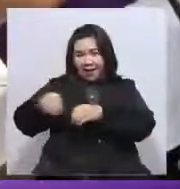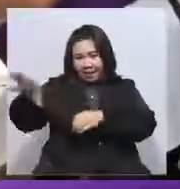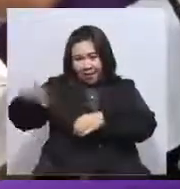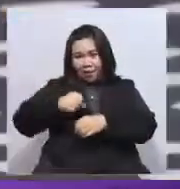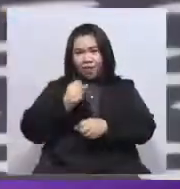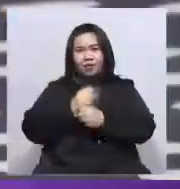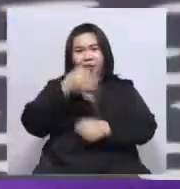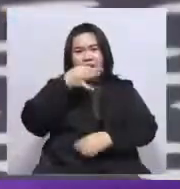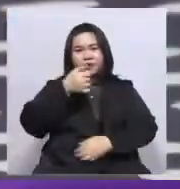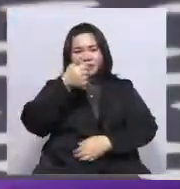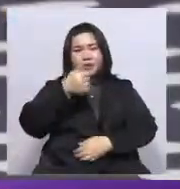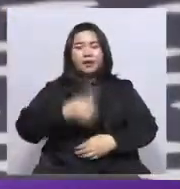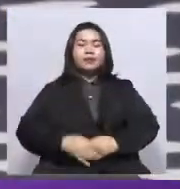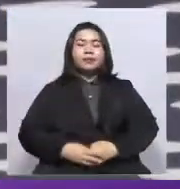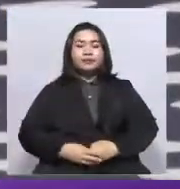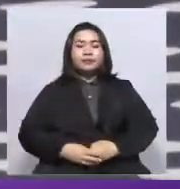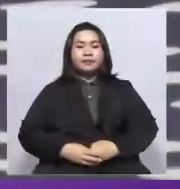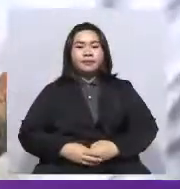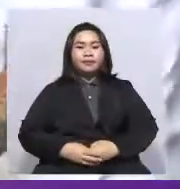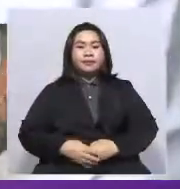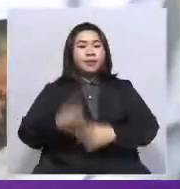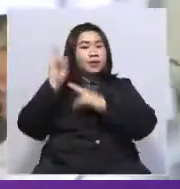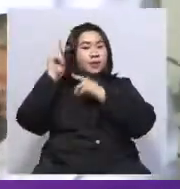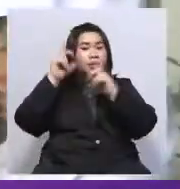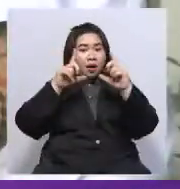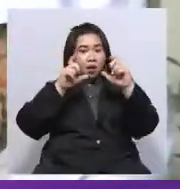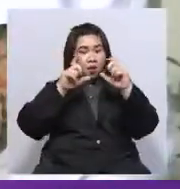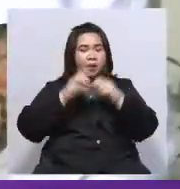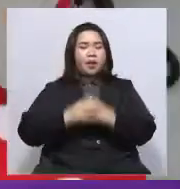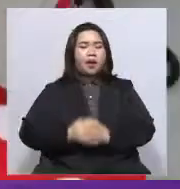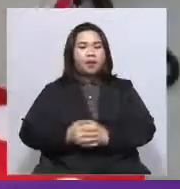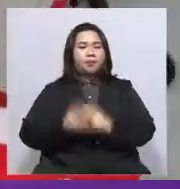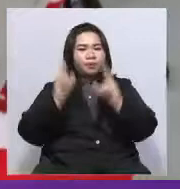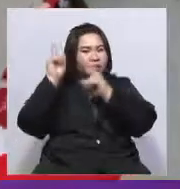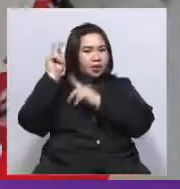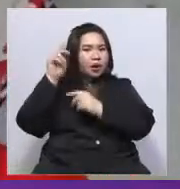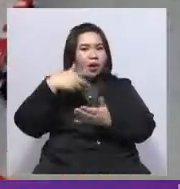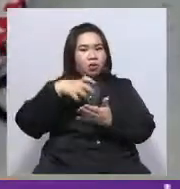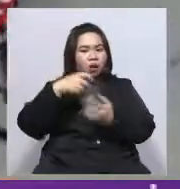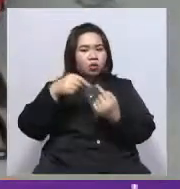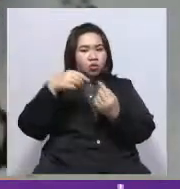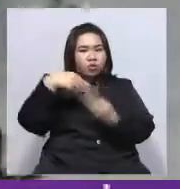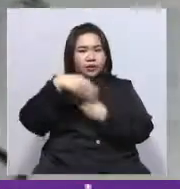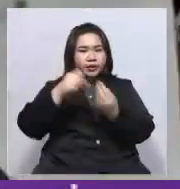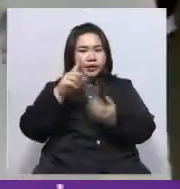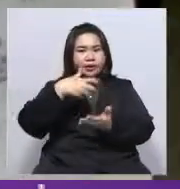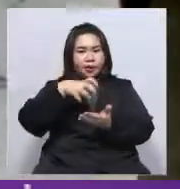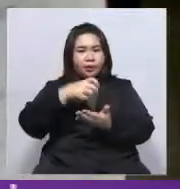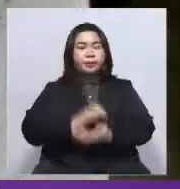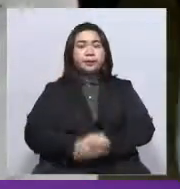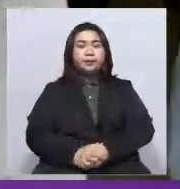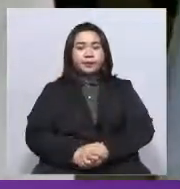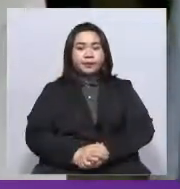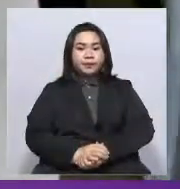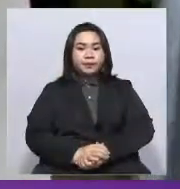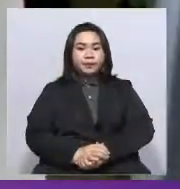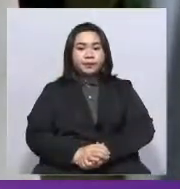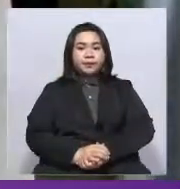พได้เกรียงไกรวิหารธรรมถ่ายภาพอโนชาอุสุวรรณทีมข่าวเศรษฐกิจรายงาน